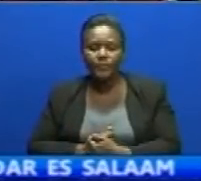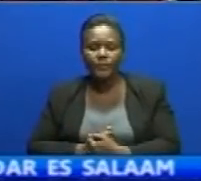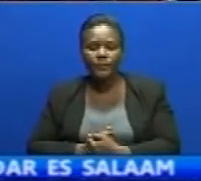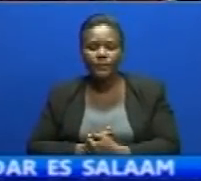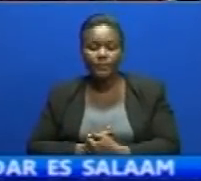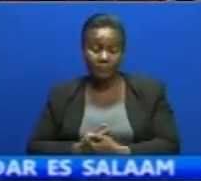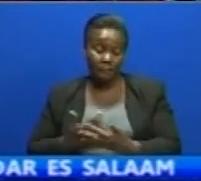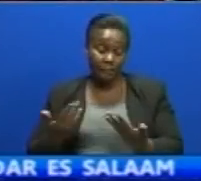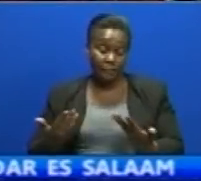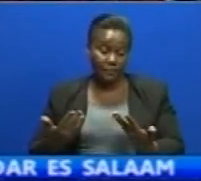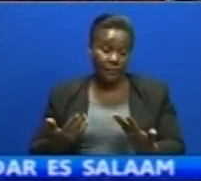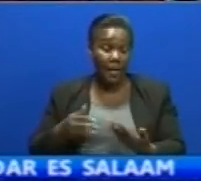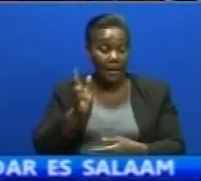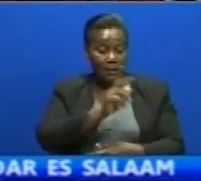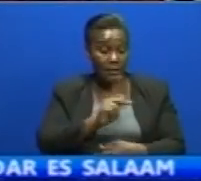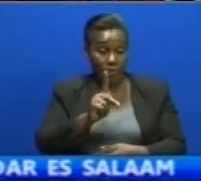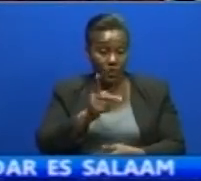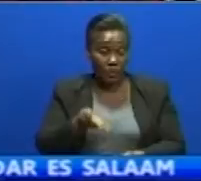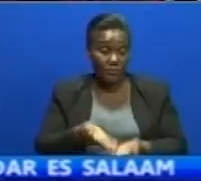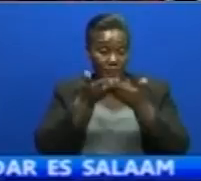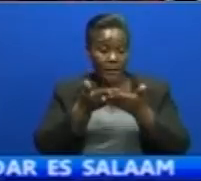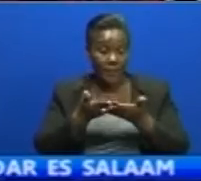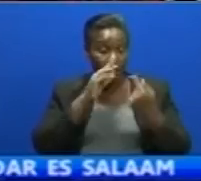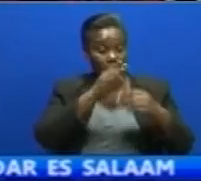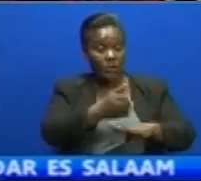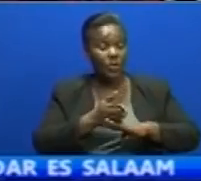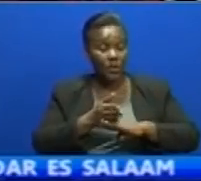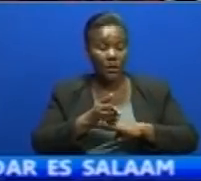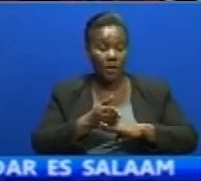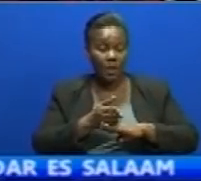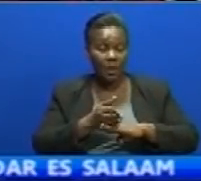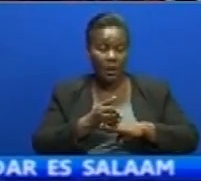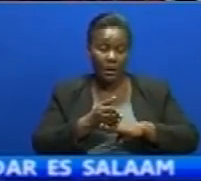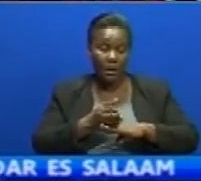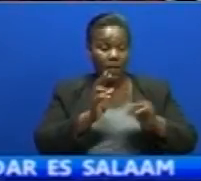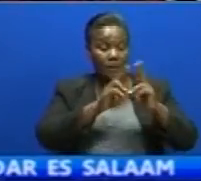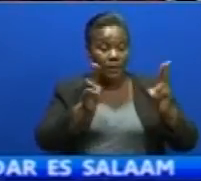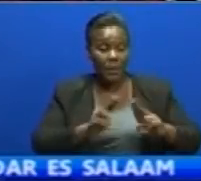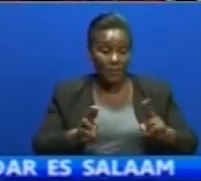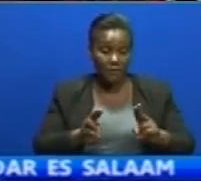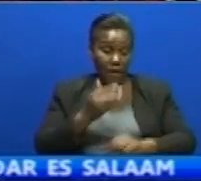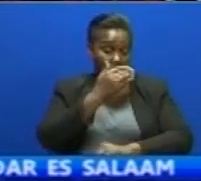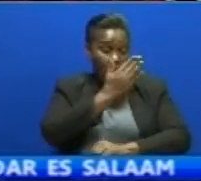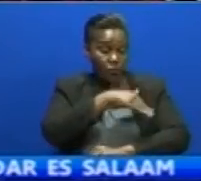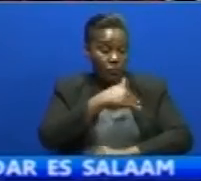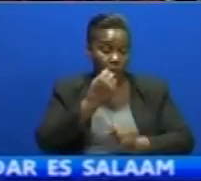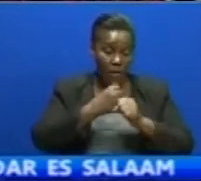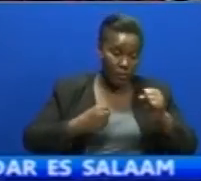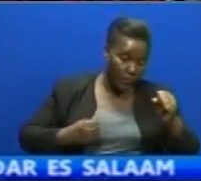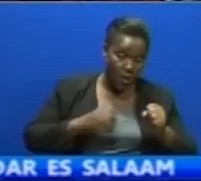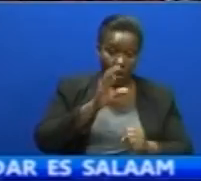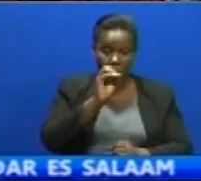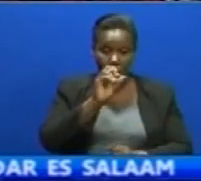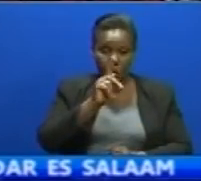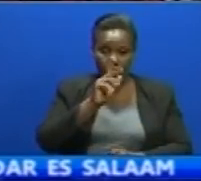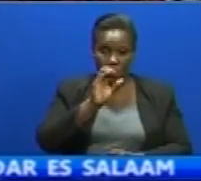Kwa upande wake, kamishna msaidizi wa shirika la Umoja wa Mataifa la kuhudumia wakimbizi UNHCR George Okoth Obo